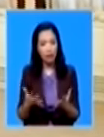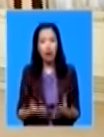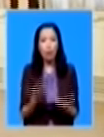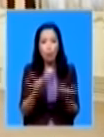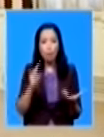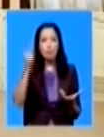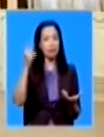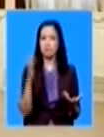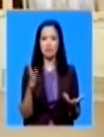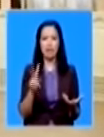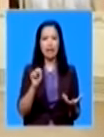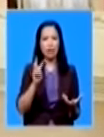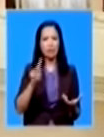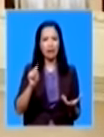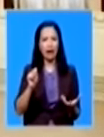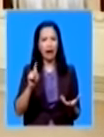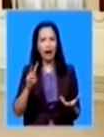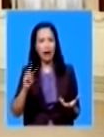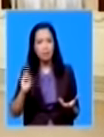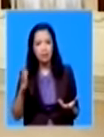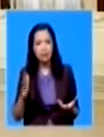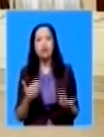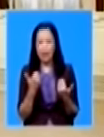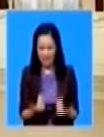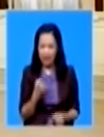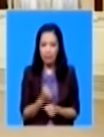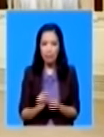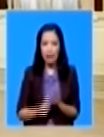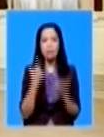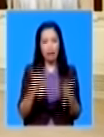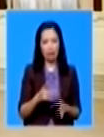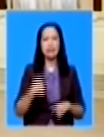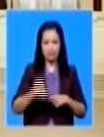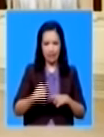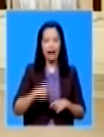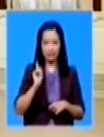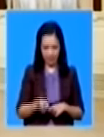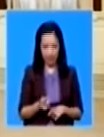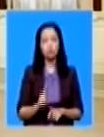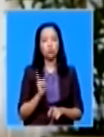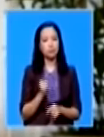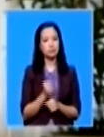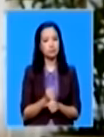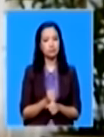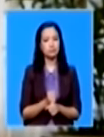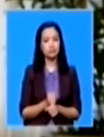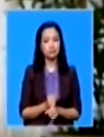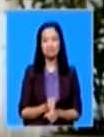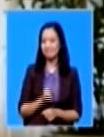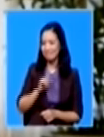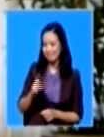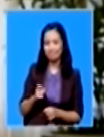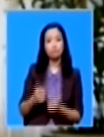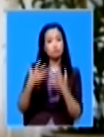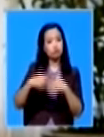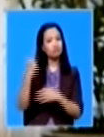วันนี้ทำทุกอย่างมันถึงยากแต่ก็ทำว่าเรามีความก้าวหน้าตามลำดับเลยนะ ค่ะเรื่องของอุตสาหกรรมการท่องเที่ยวล่ะคะอันนี้เป็น